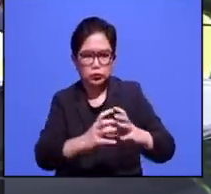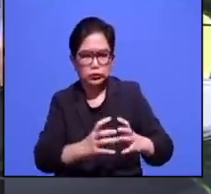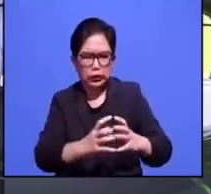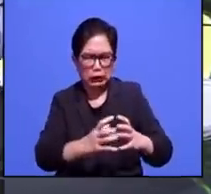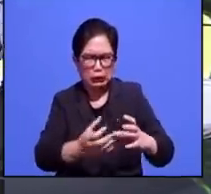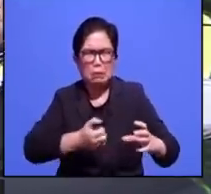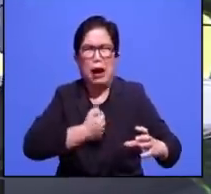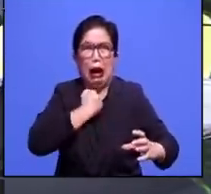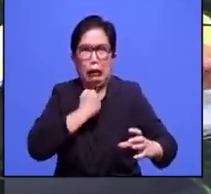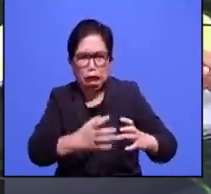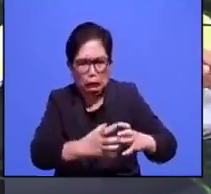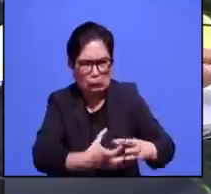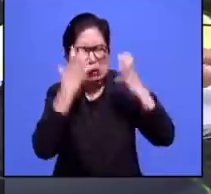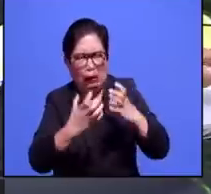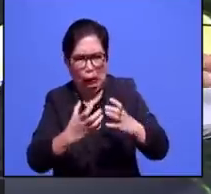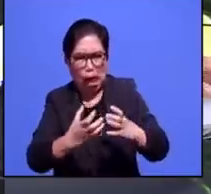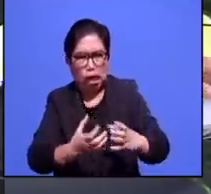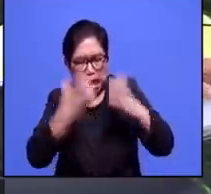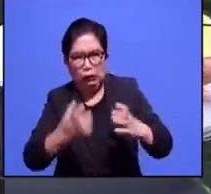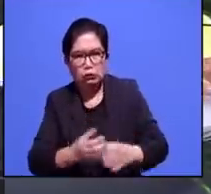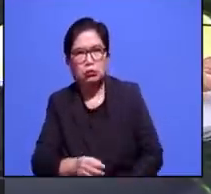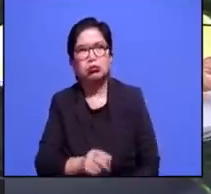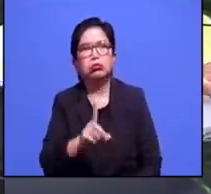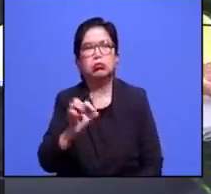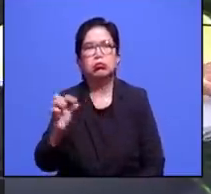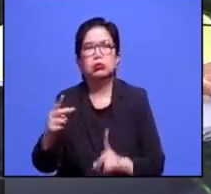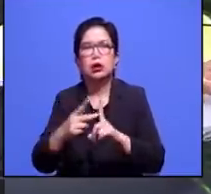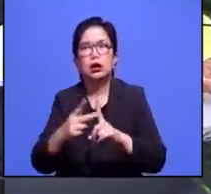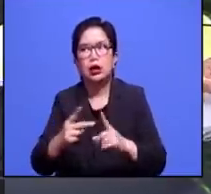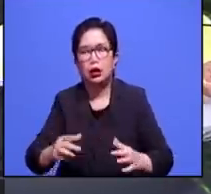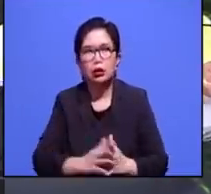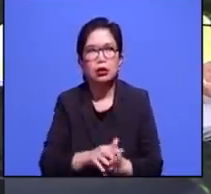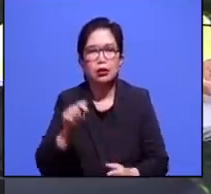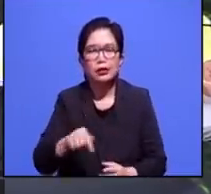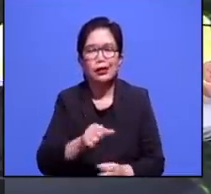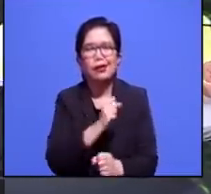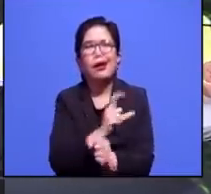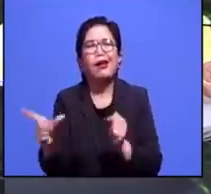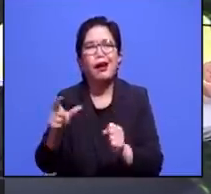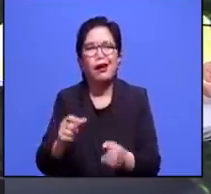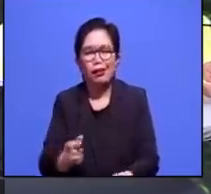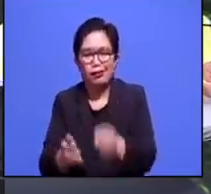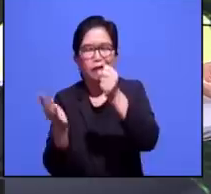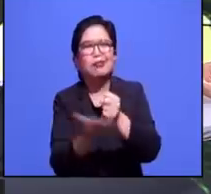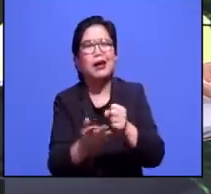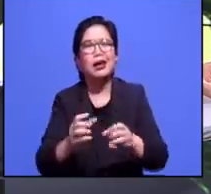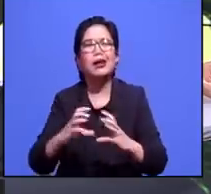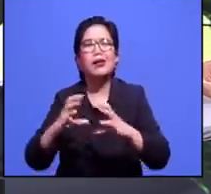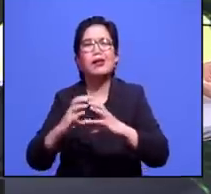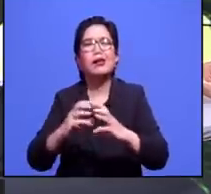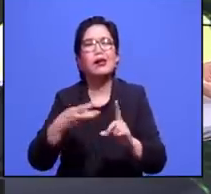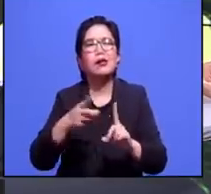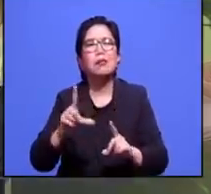wajahnya sendiri dari 100 hektar tanaman blewah 90% gagal panen karena membusuk akibat sawah yang terendam